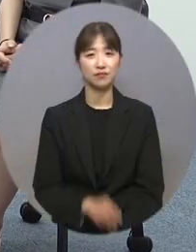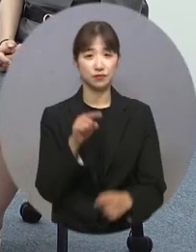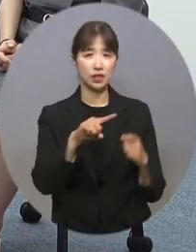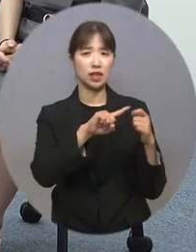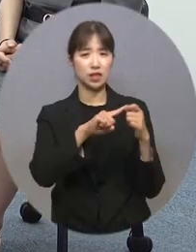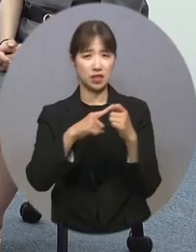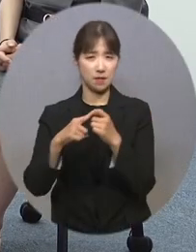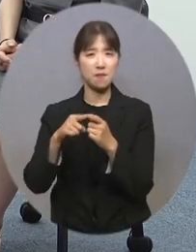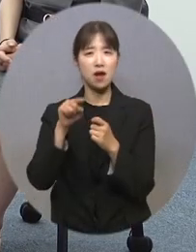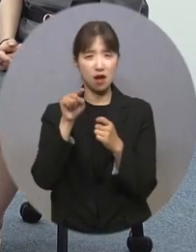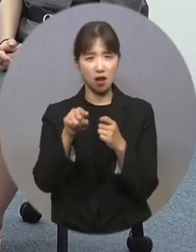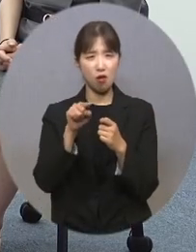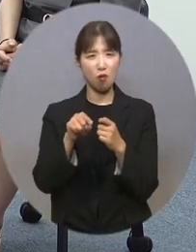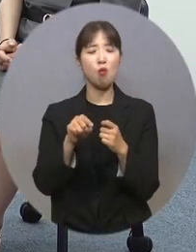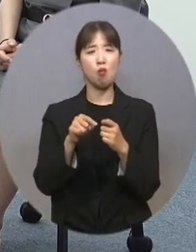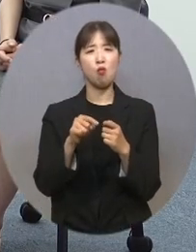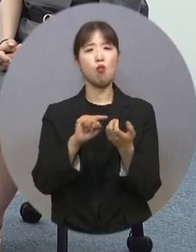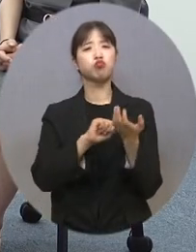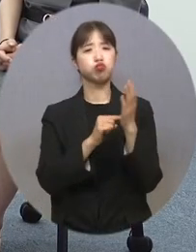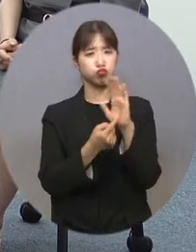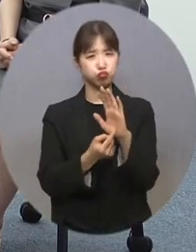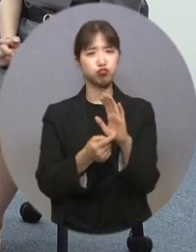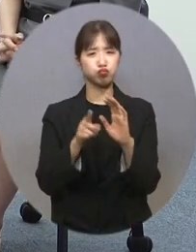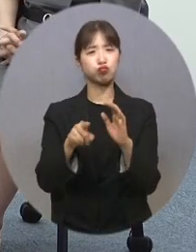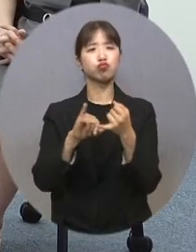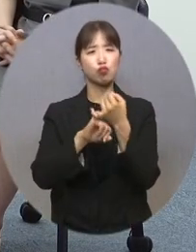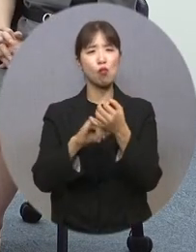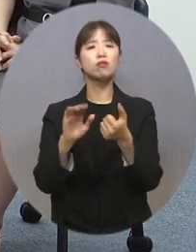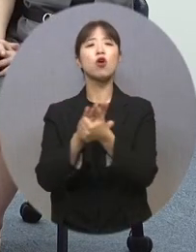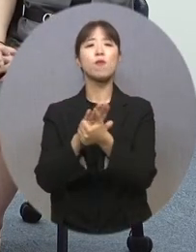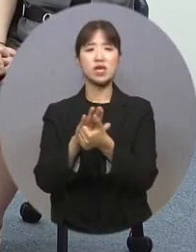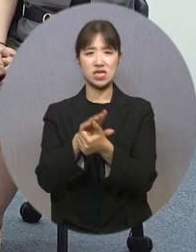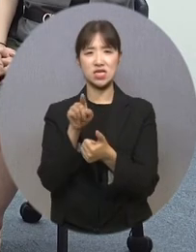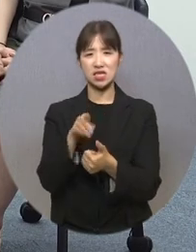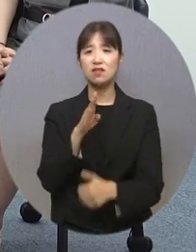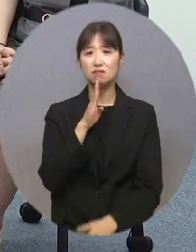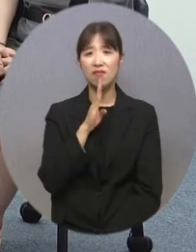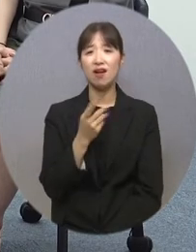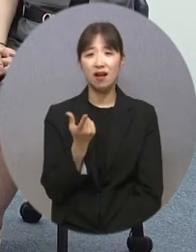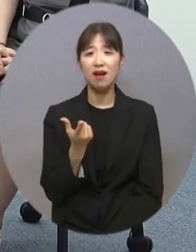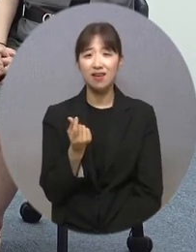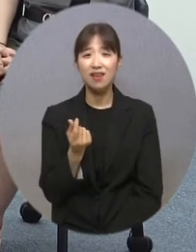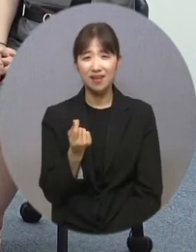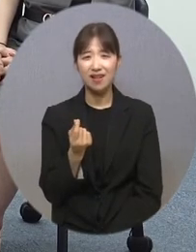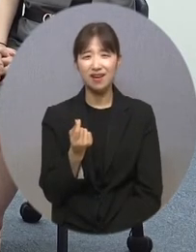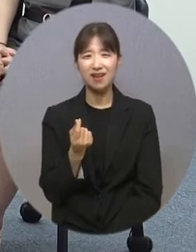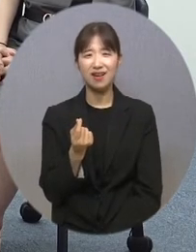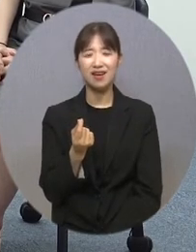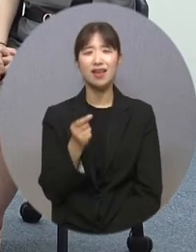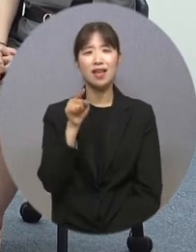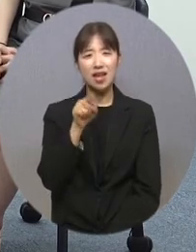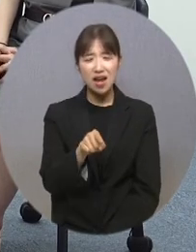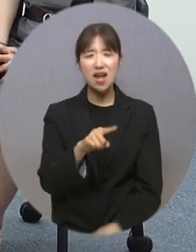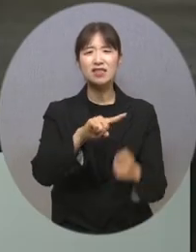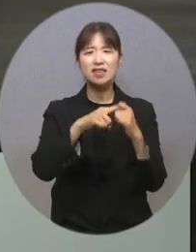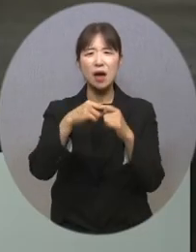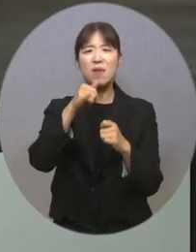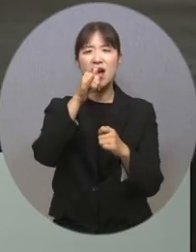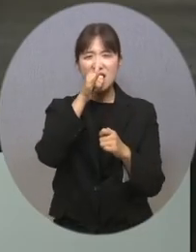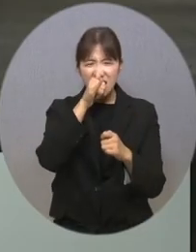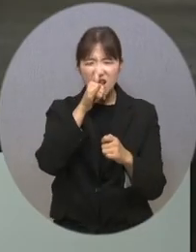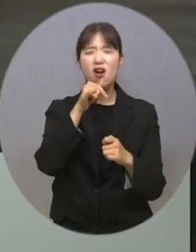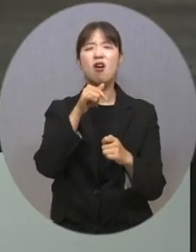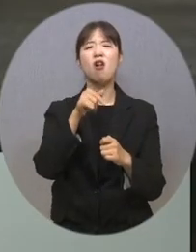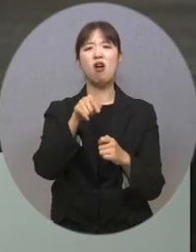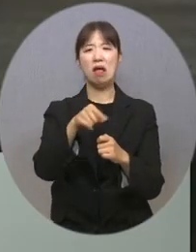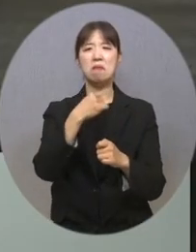제공 그전에 별도로 해서 제공해야 하는 서비스 루 해야지만 또 그게 있는 영화의 하지만 볼 수 있는